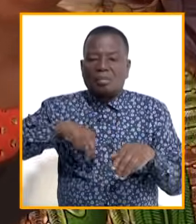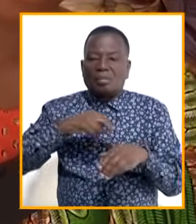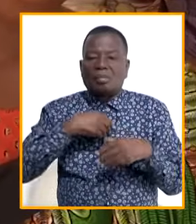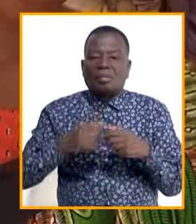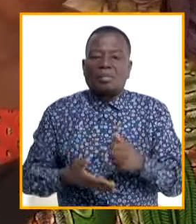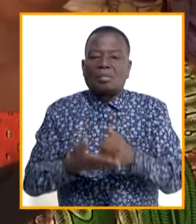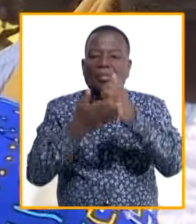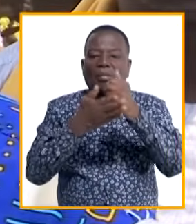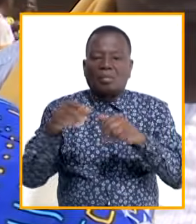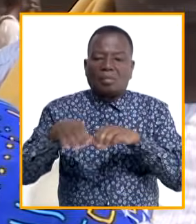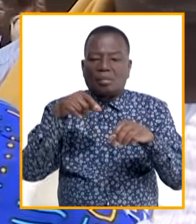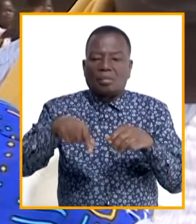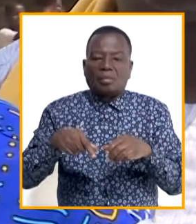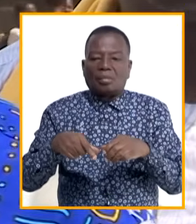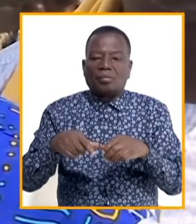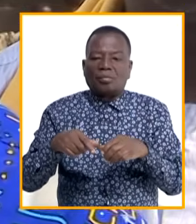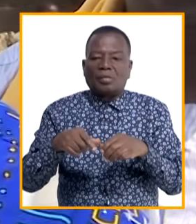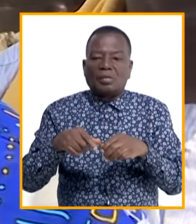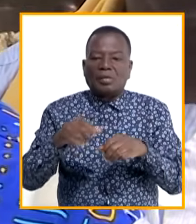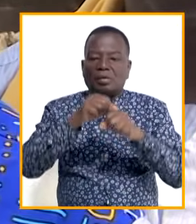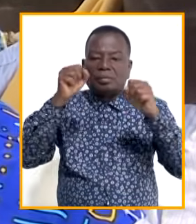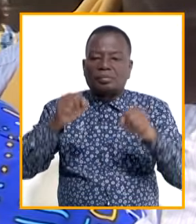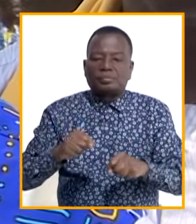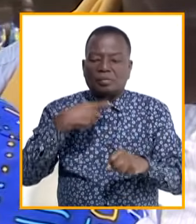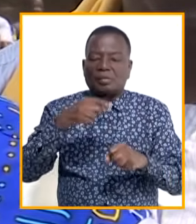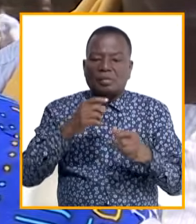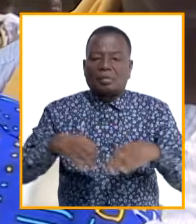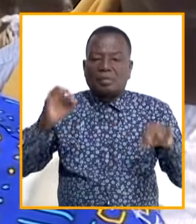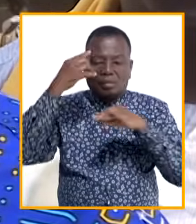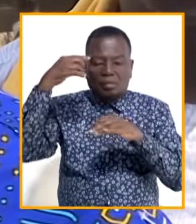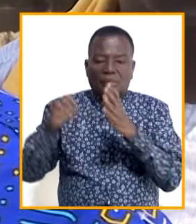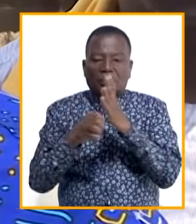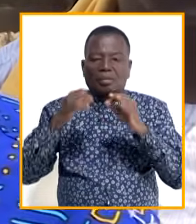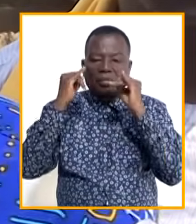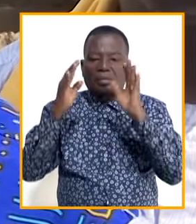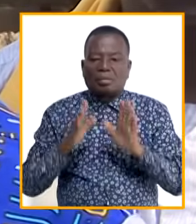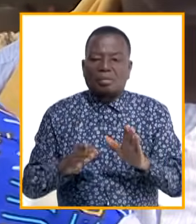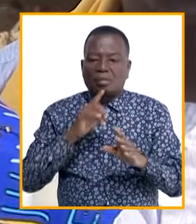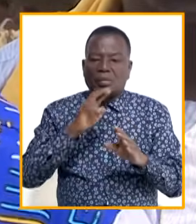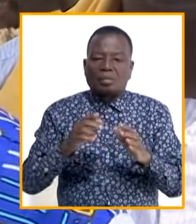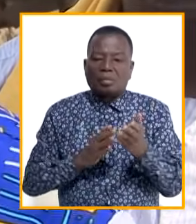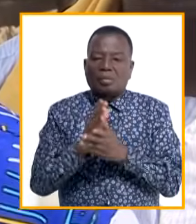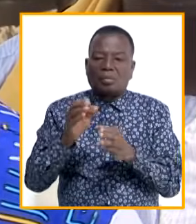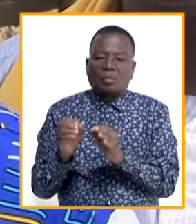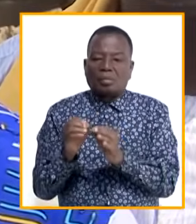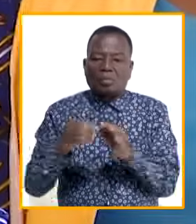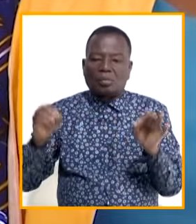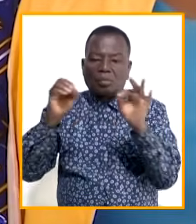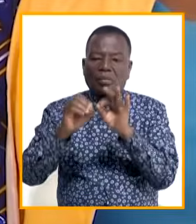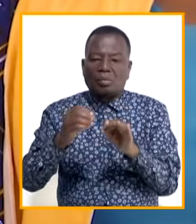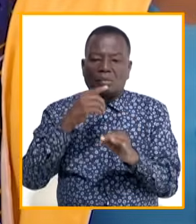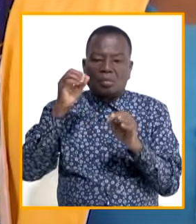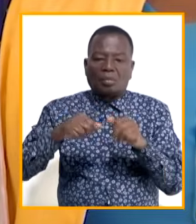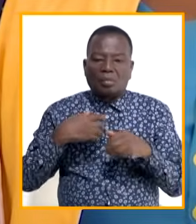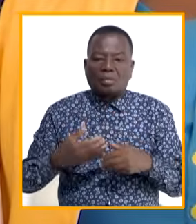nous ne pouvons que les accompagner, faire en sorte que ce secteur qui est capital pour l'économie ivoirienne soit non seulement bien organisé, mais puisse être